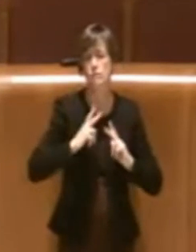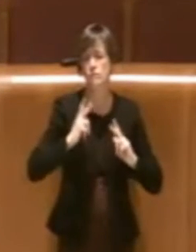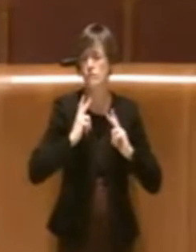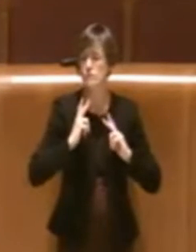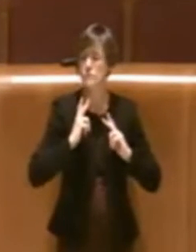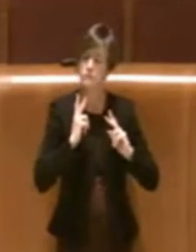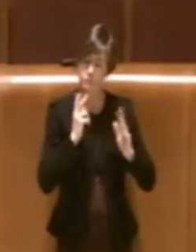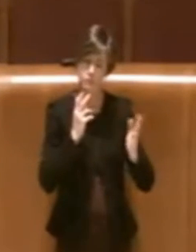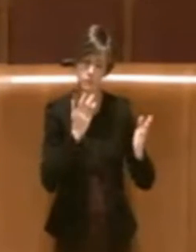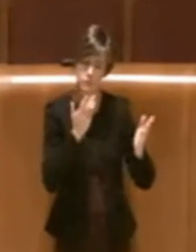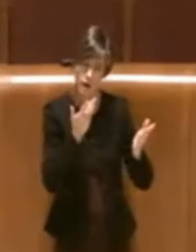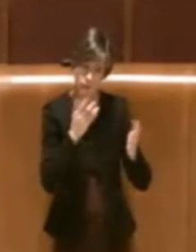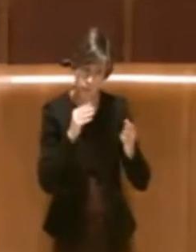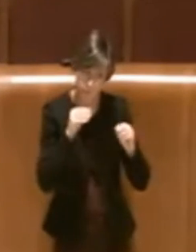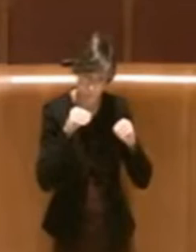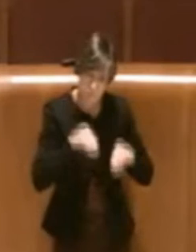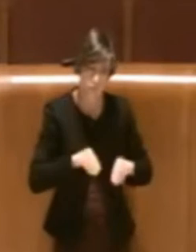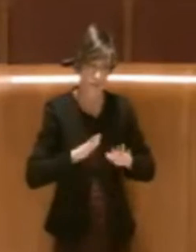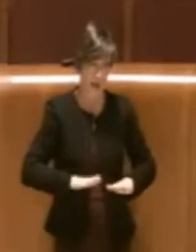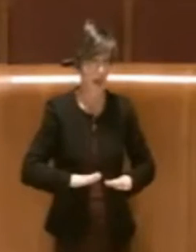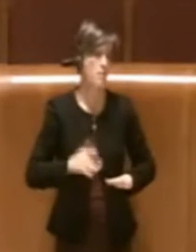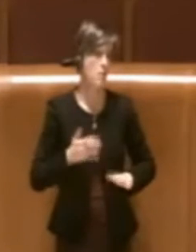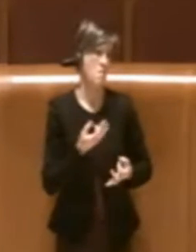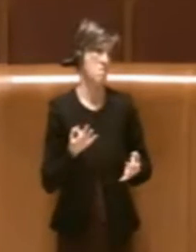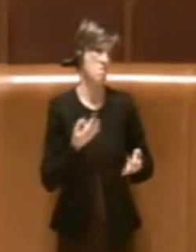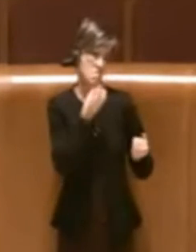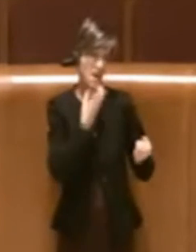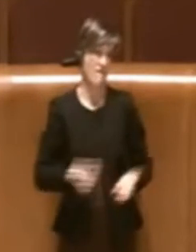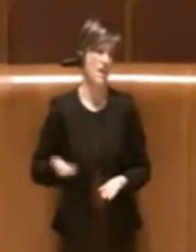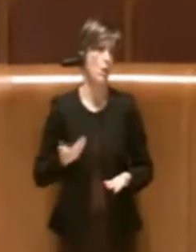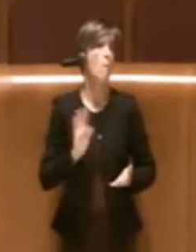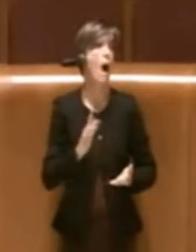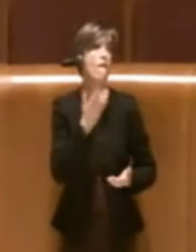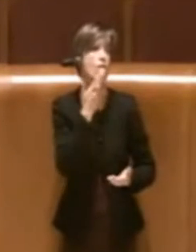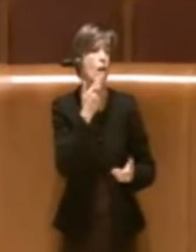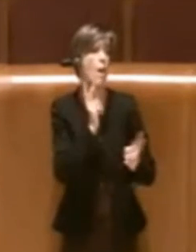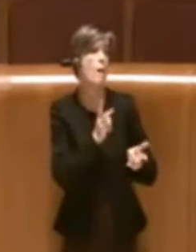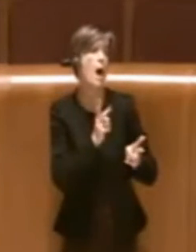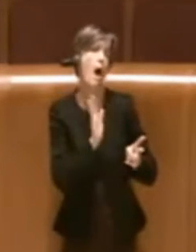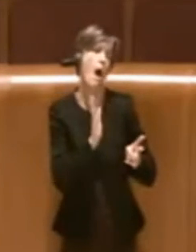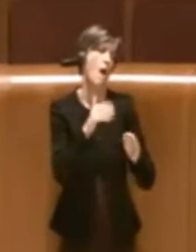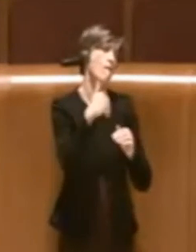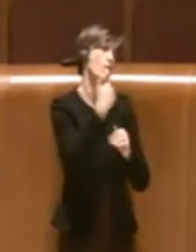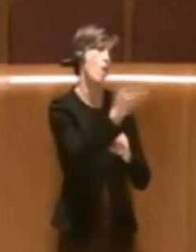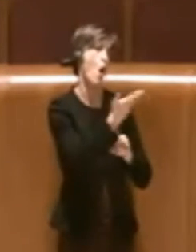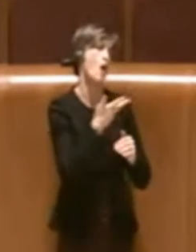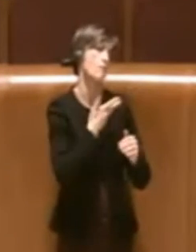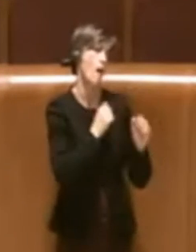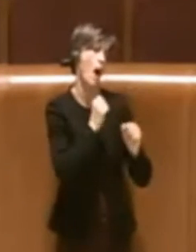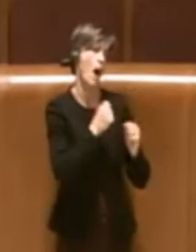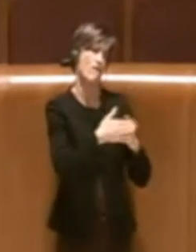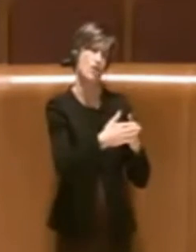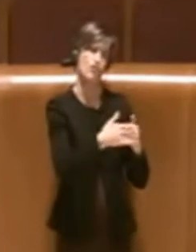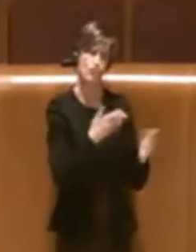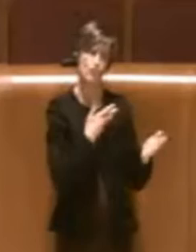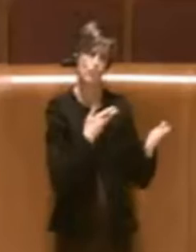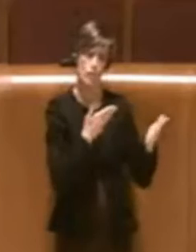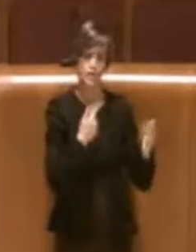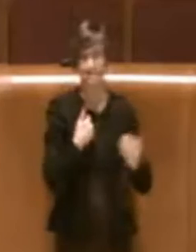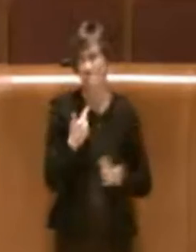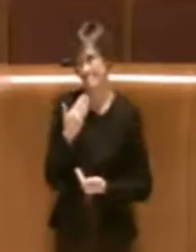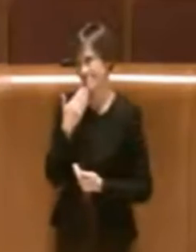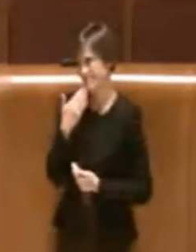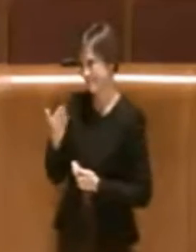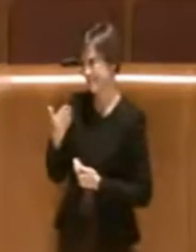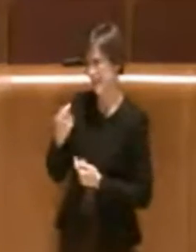benvenuto, chi vuole parlare se può uscire dall'aula, c'è il bar a fianco. Grazie mille. Prego, consigliere. La ringrazio,